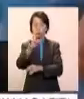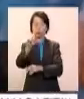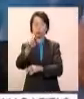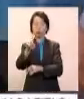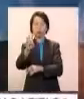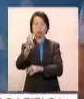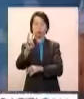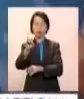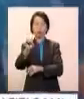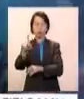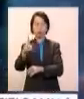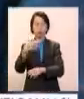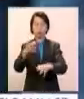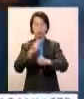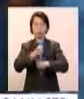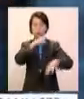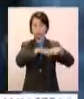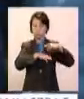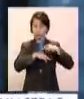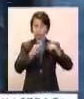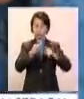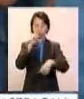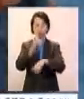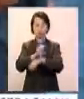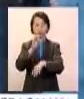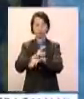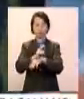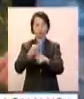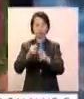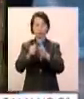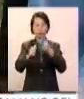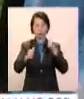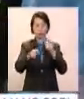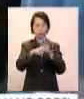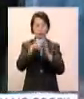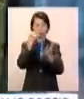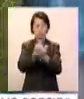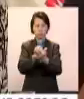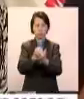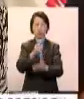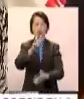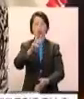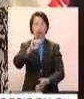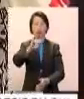26,601 wanita telah menerima manfaat daripada program wanita anti jenayah Wajah.